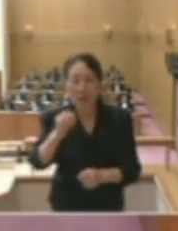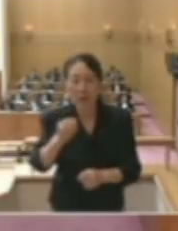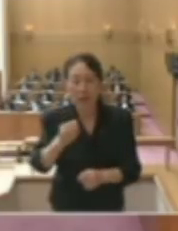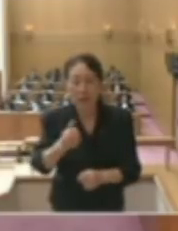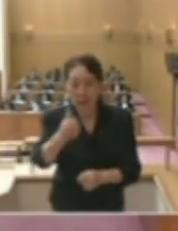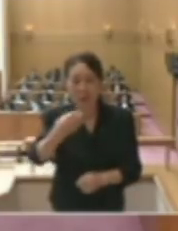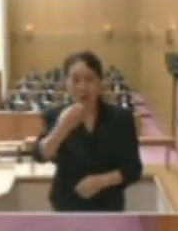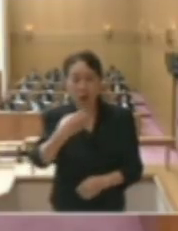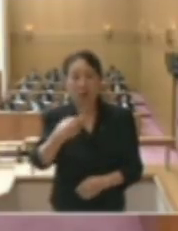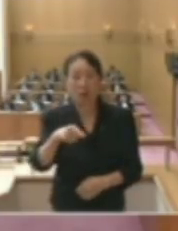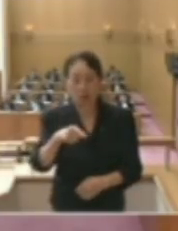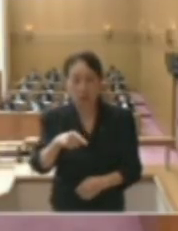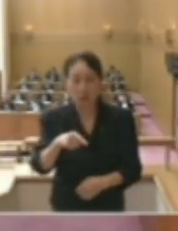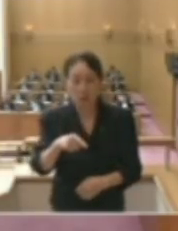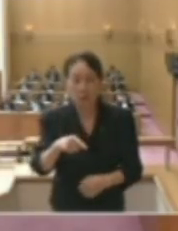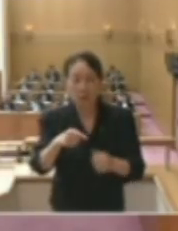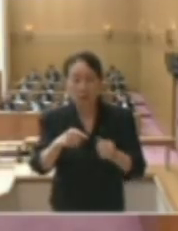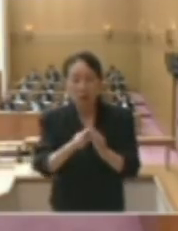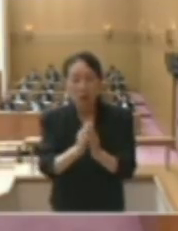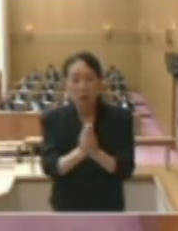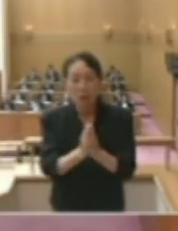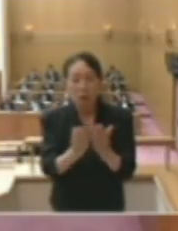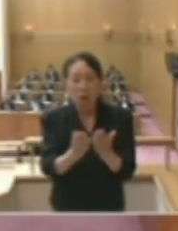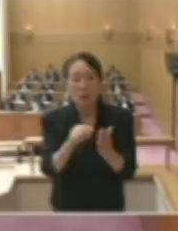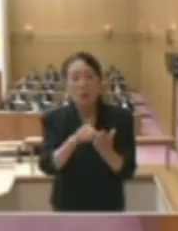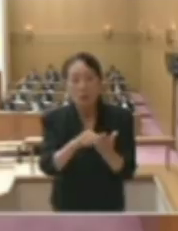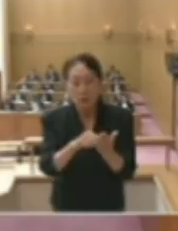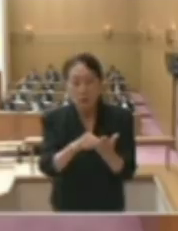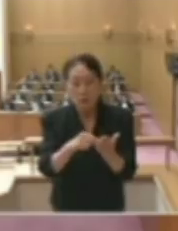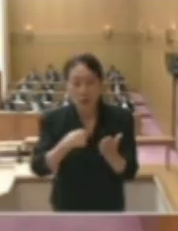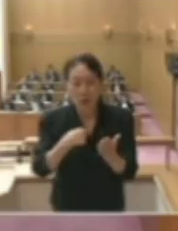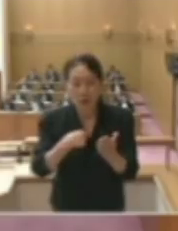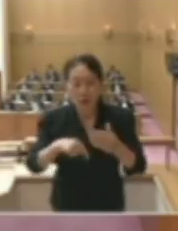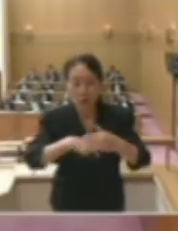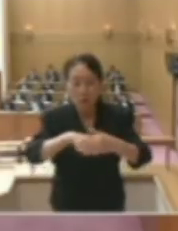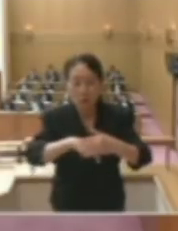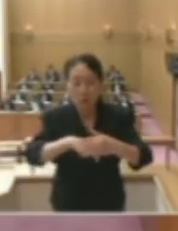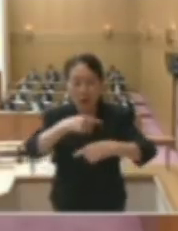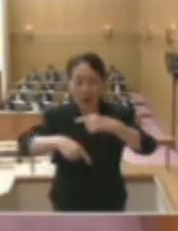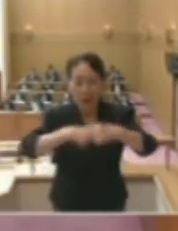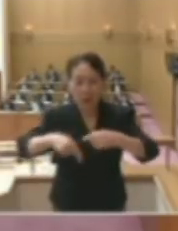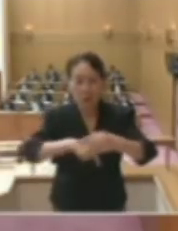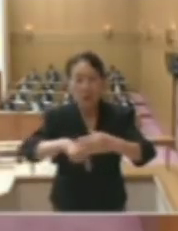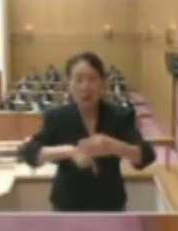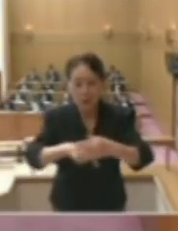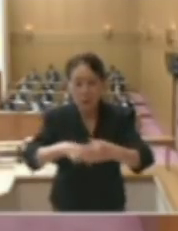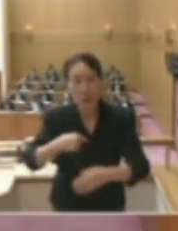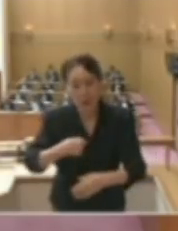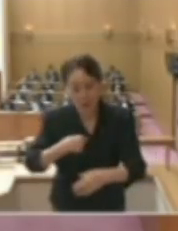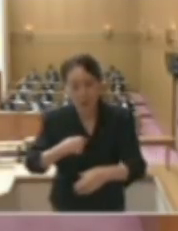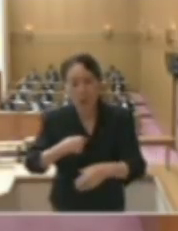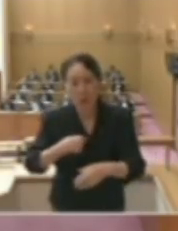ています、Facebook の私の話の内容、これも政治家とし